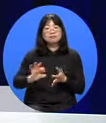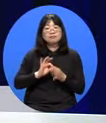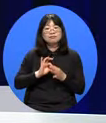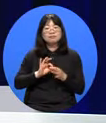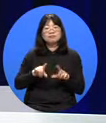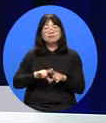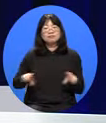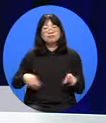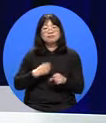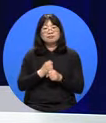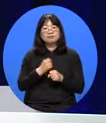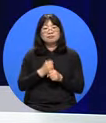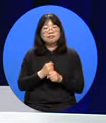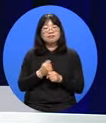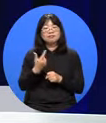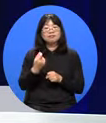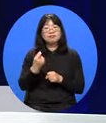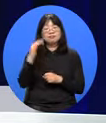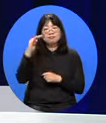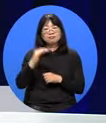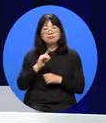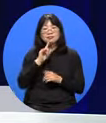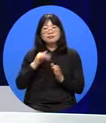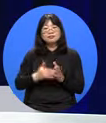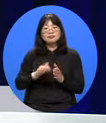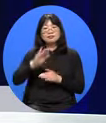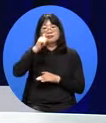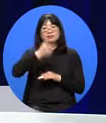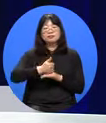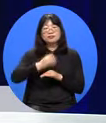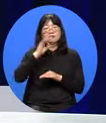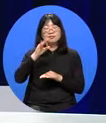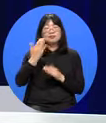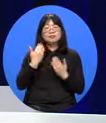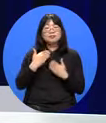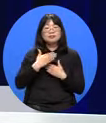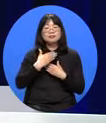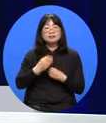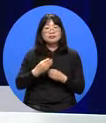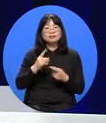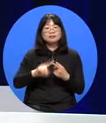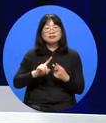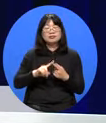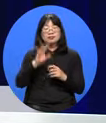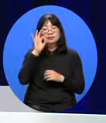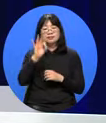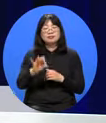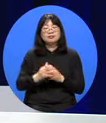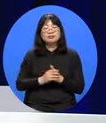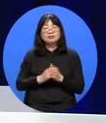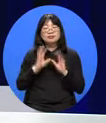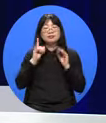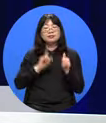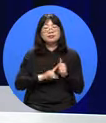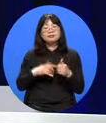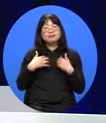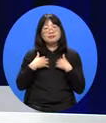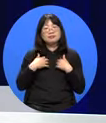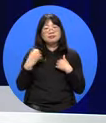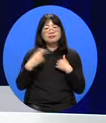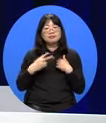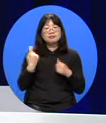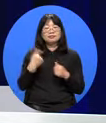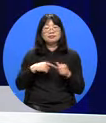이거를 일반화해가는 그런 단계인데요. 결론적으로 학교 안전, 학교에서의 안전이라는 것은 아이들이 즐겁고